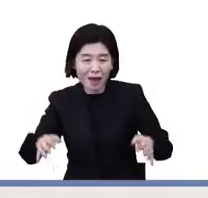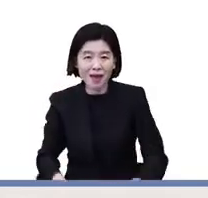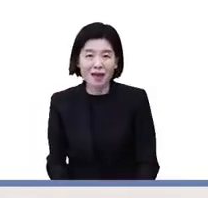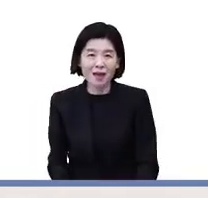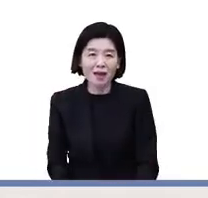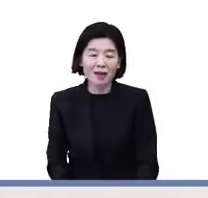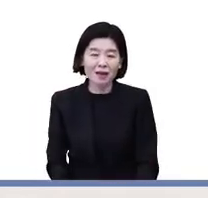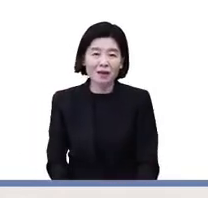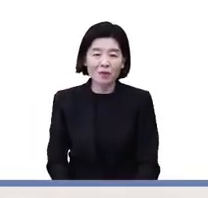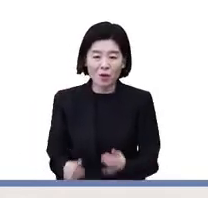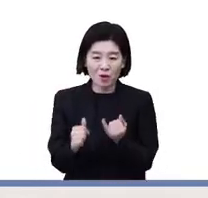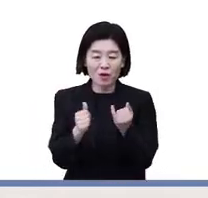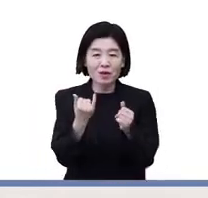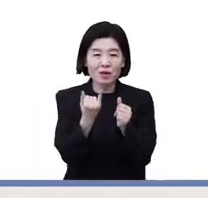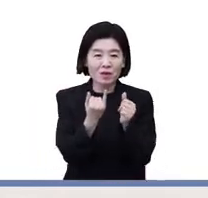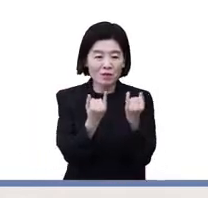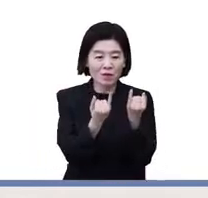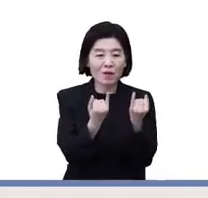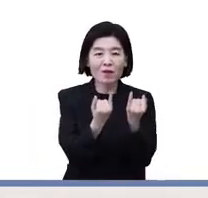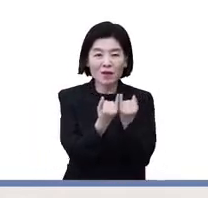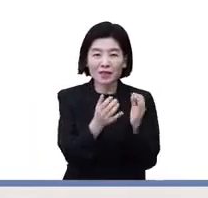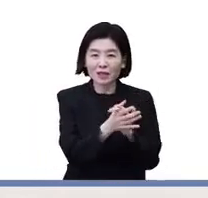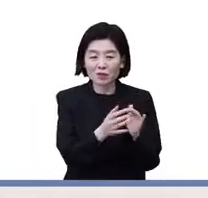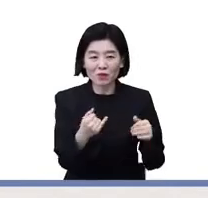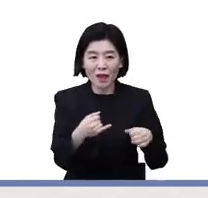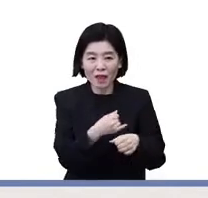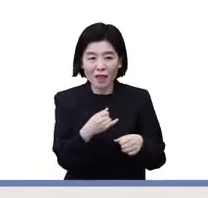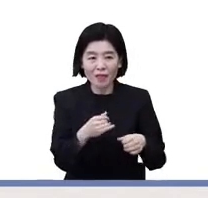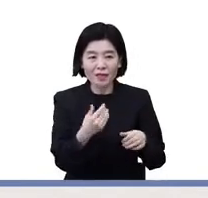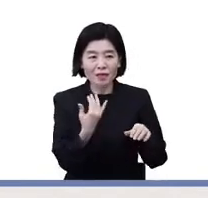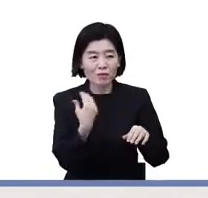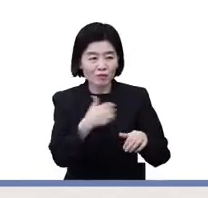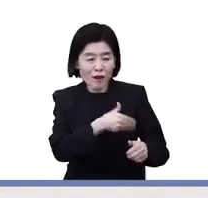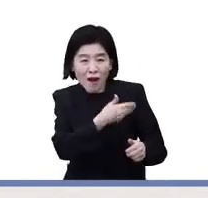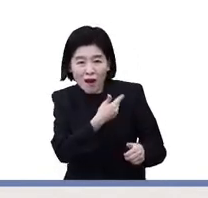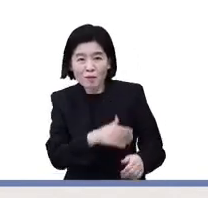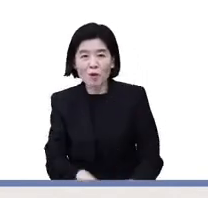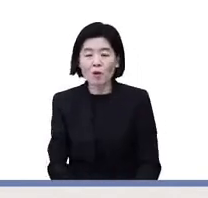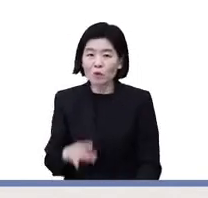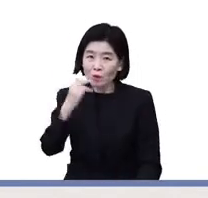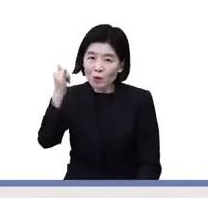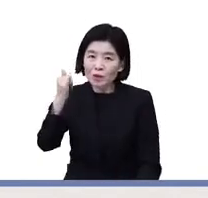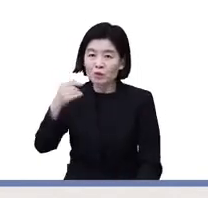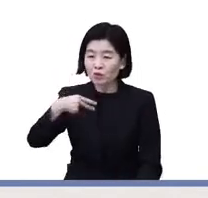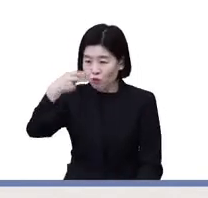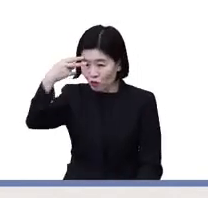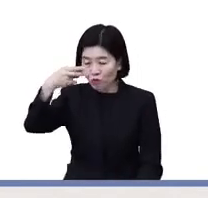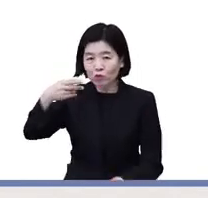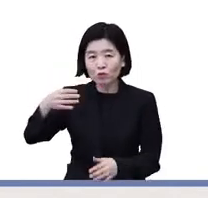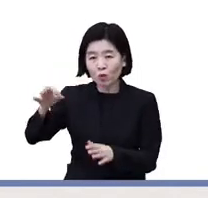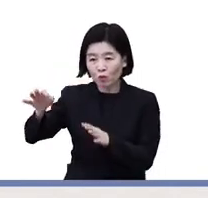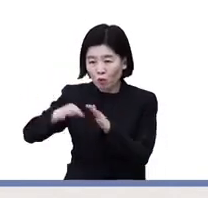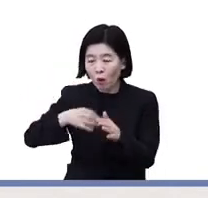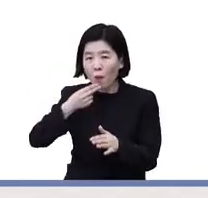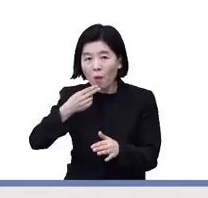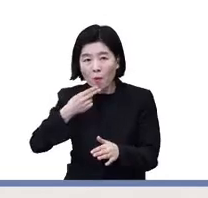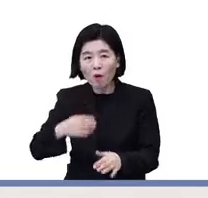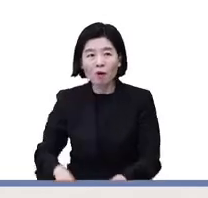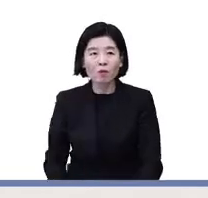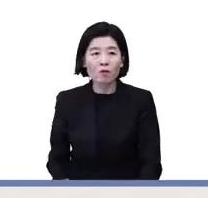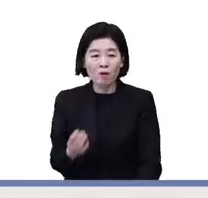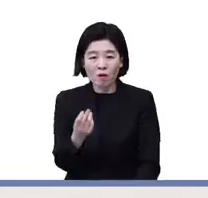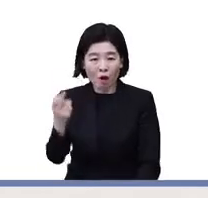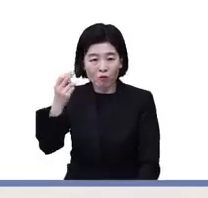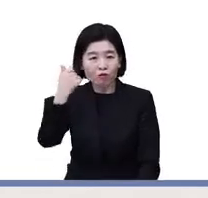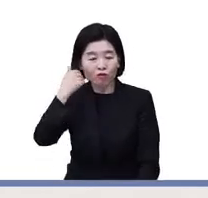남자를 사귀었다, 부모가 술 마실 돈을 안 주었다, 부모가 졸업가운을 사주지 않았다, 형이 시끄럽다고 꾸짖었다, 이런